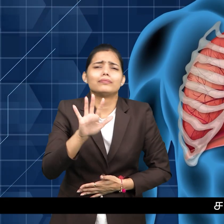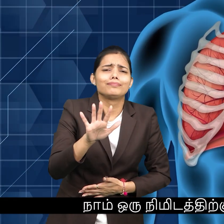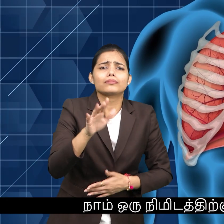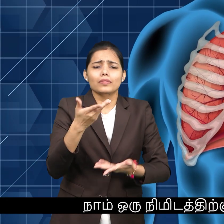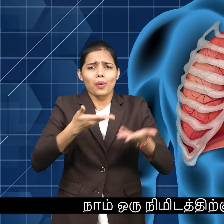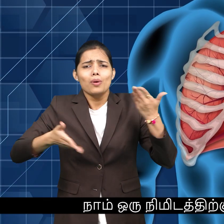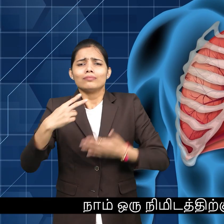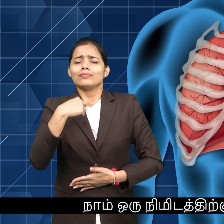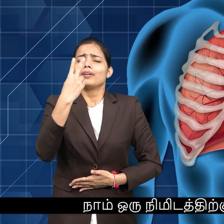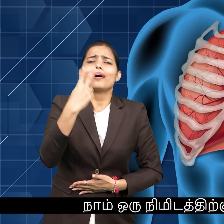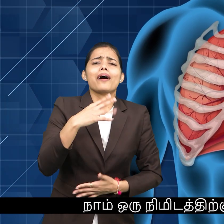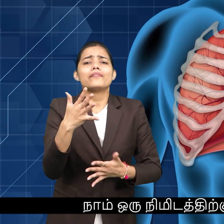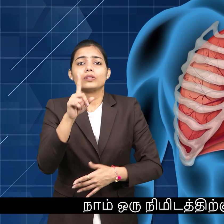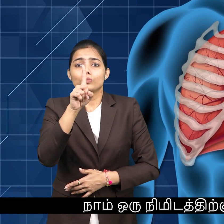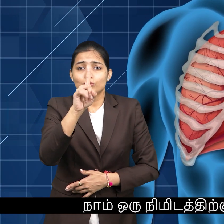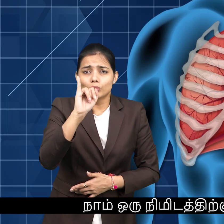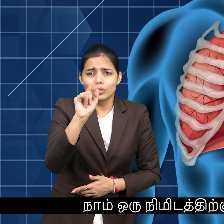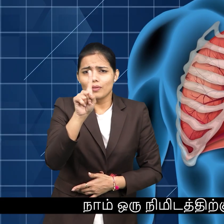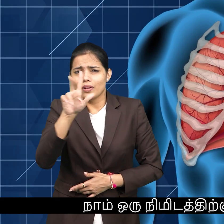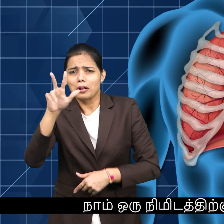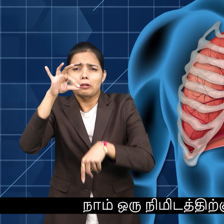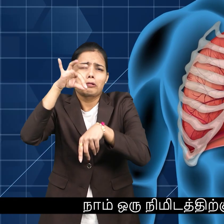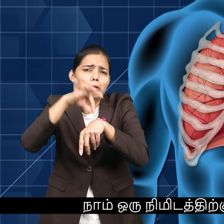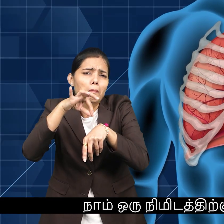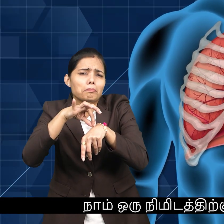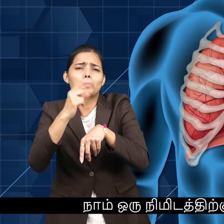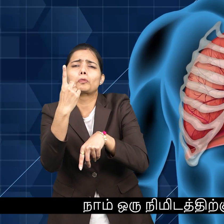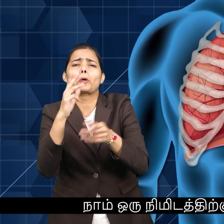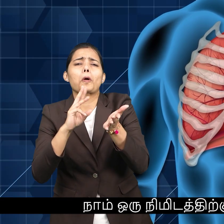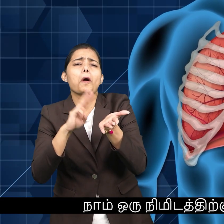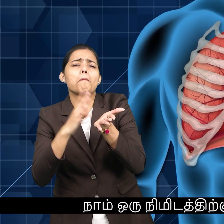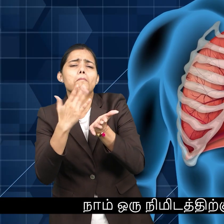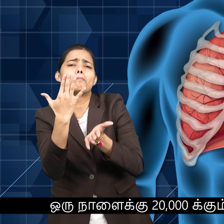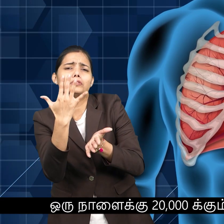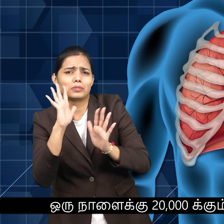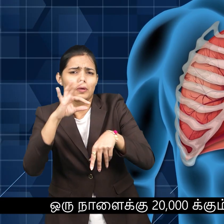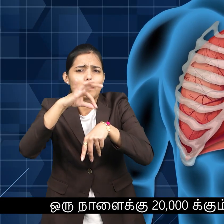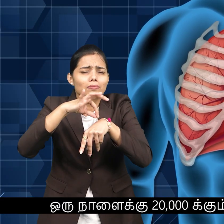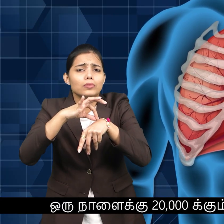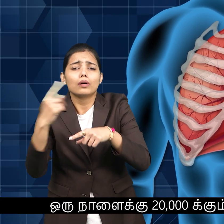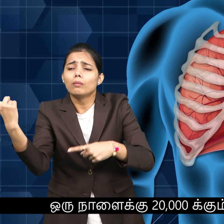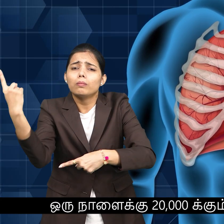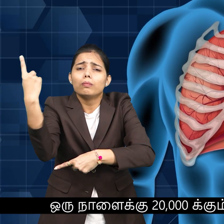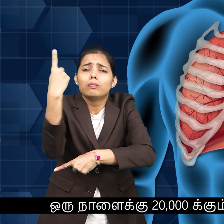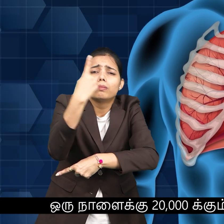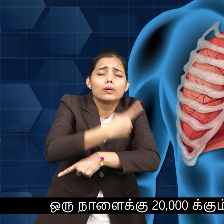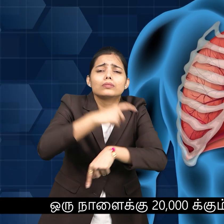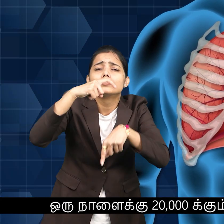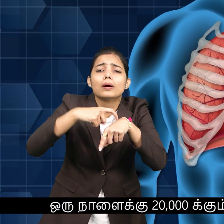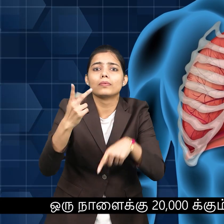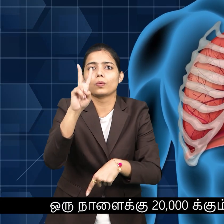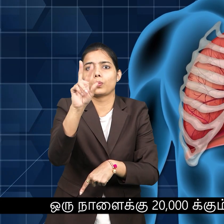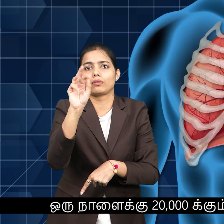சராசரியாக நாம் ஒரு நிமிடத்திற்கு 16 முதல் 18 முறை சுவாசிக்கிறோம். ஒரு நாளைக்கு